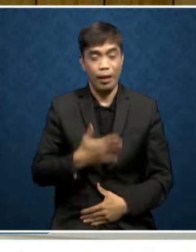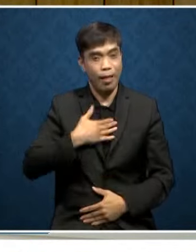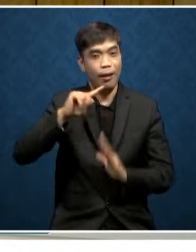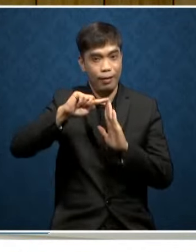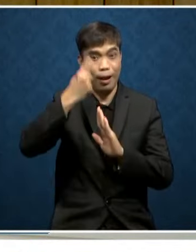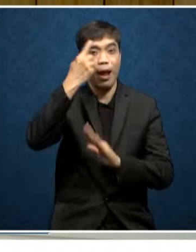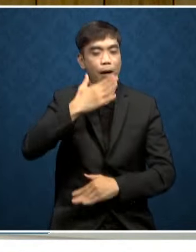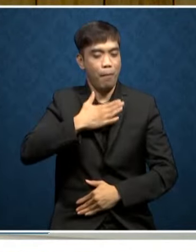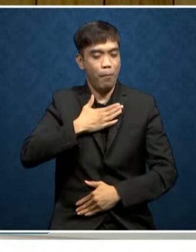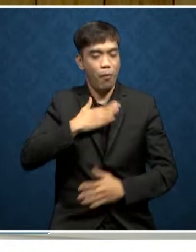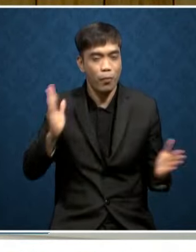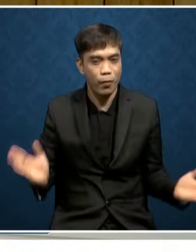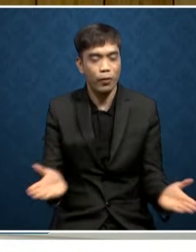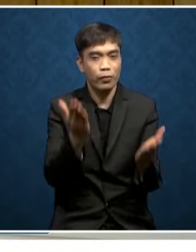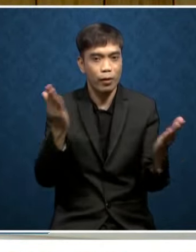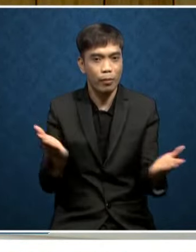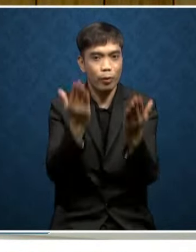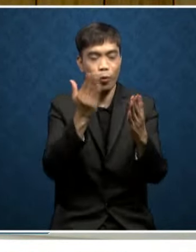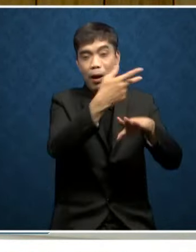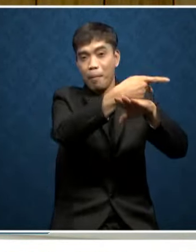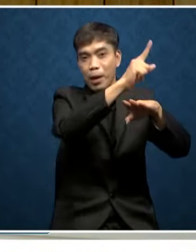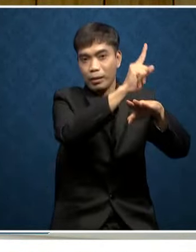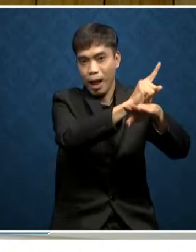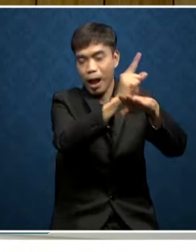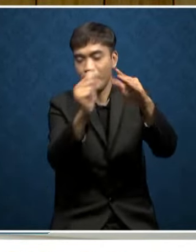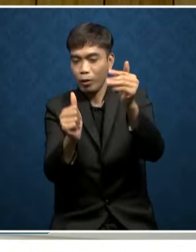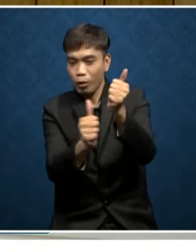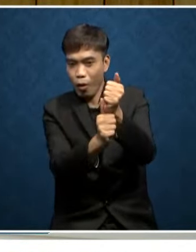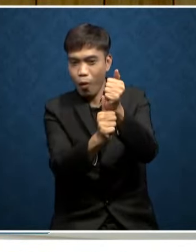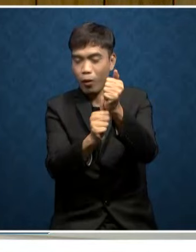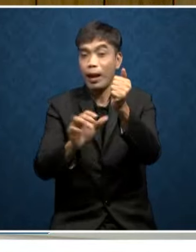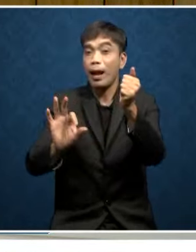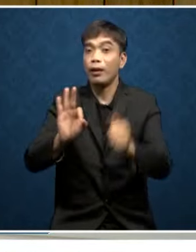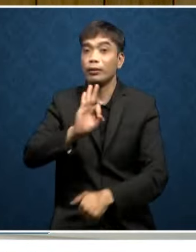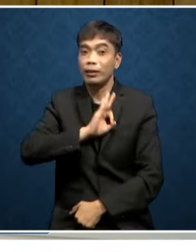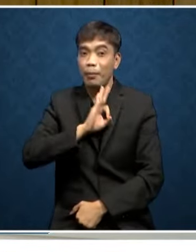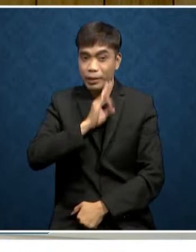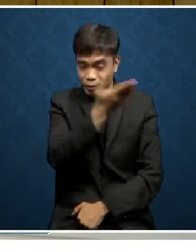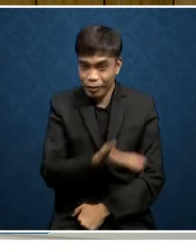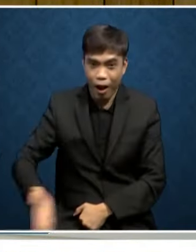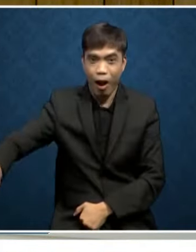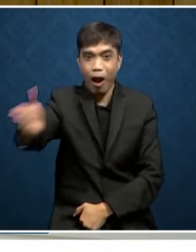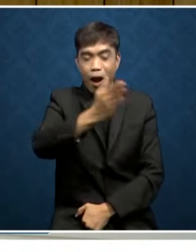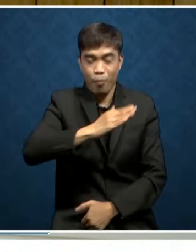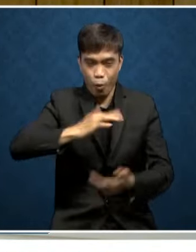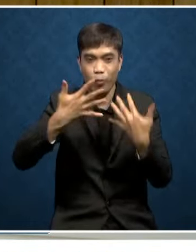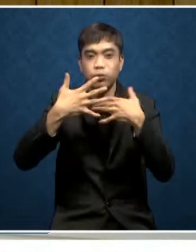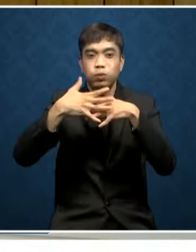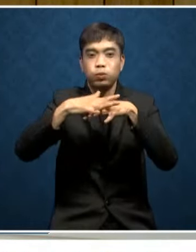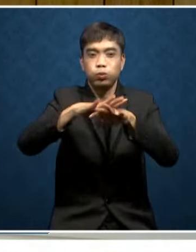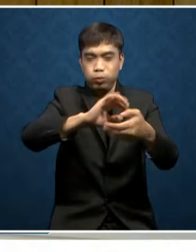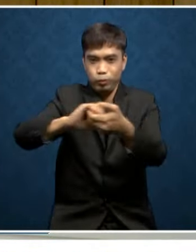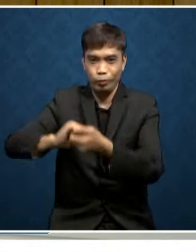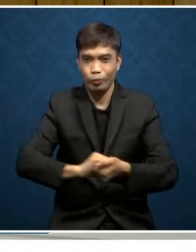นับสนุนและร่วมมือในการทำงานกับท่านประธานและท่านรองประธานและสมาชิกวุฒิสภาทุกท่านเพื่อให้วุฒิสภ